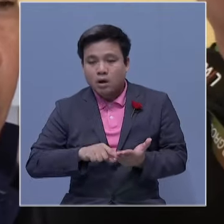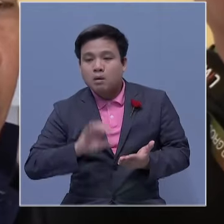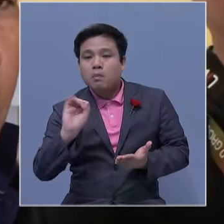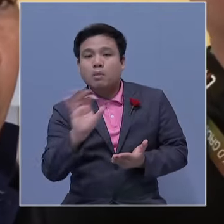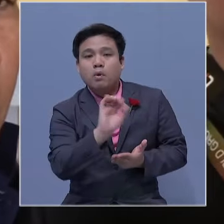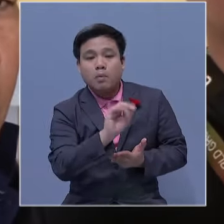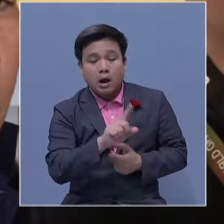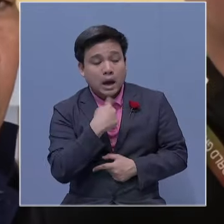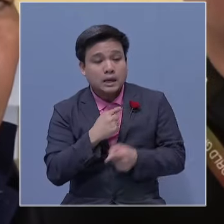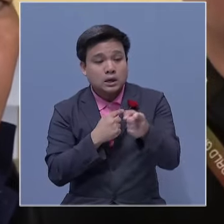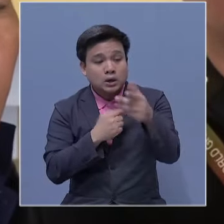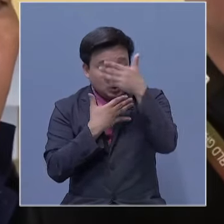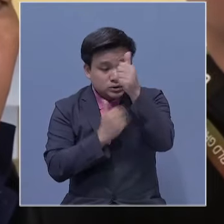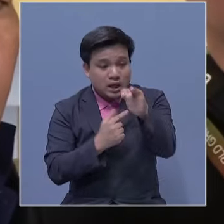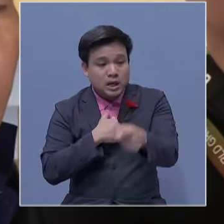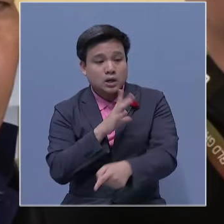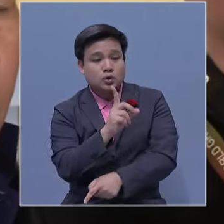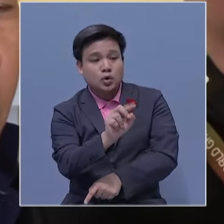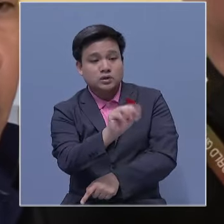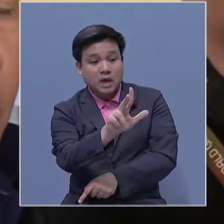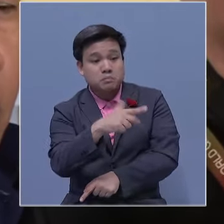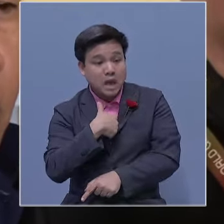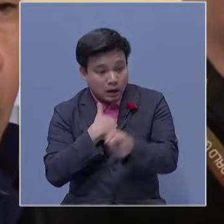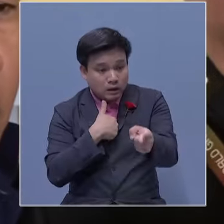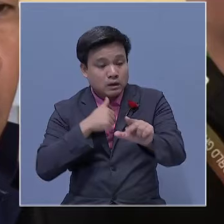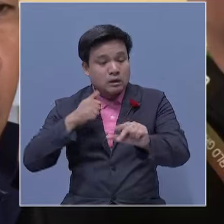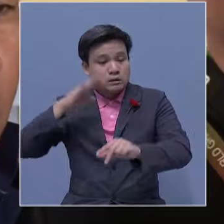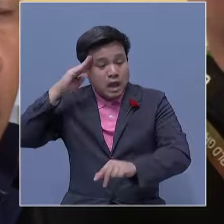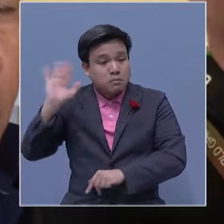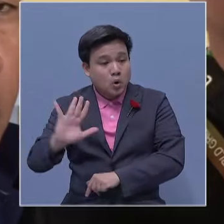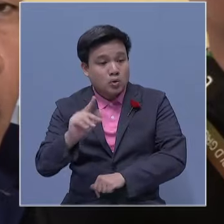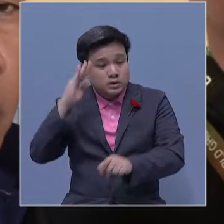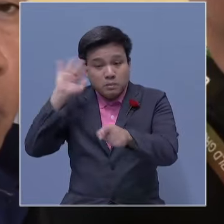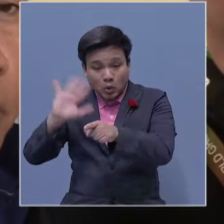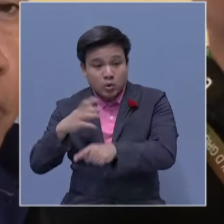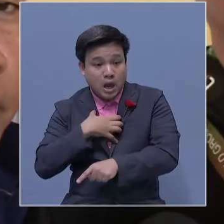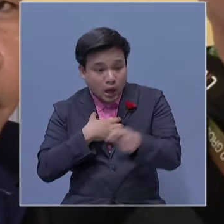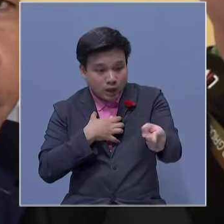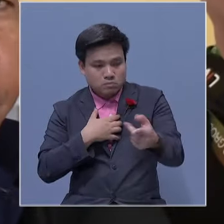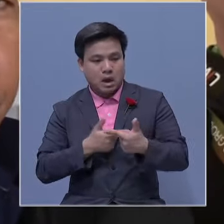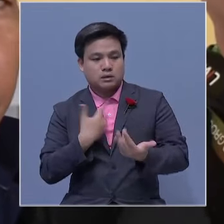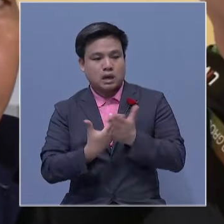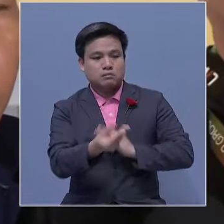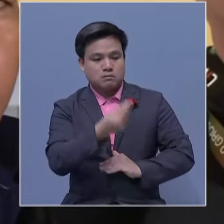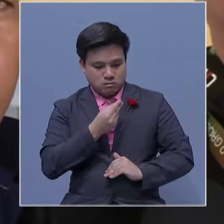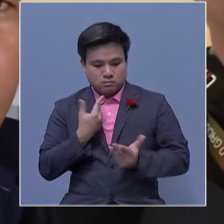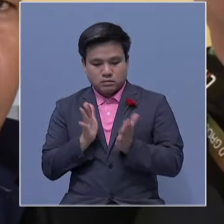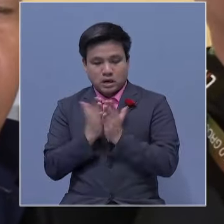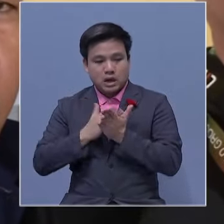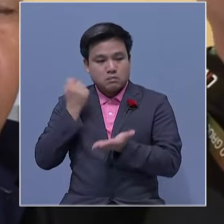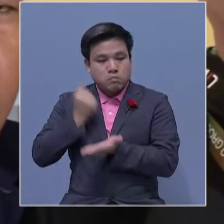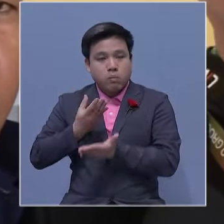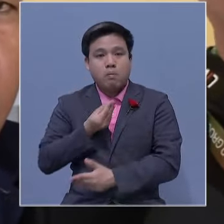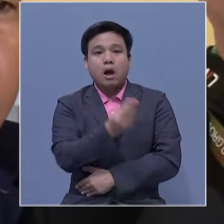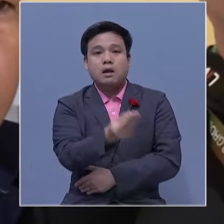ต้องการสด 43ว่าให้ทำอย่างนั้นอย่างนี้ประชาชนโดยบริสุทธิ์ใจสุจริตชนทั่วไปพอได้รับคำแนะนำจากเจ้า